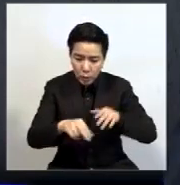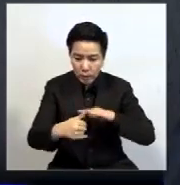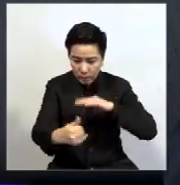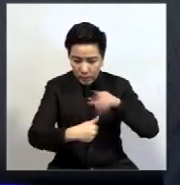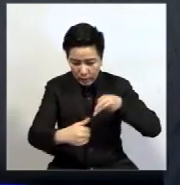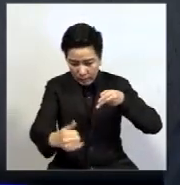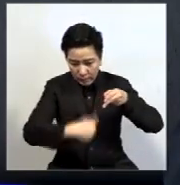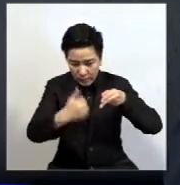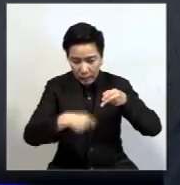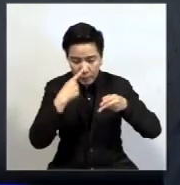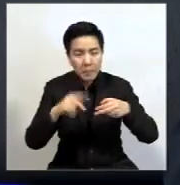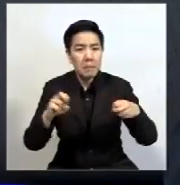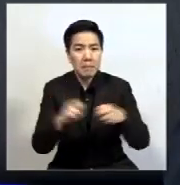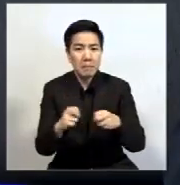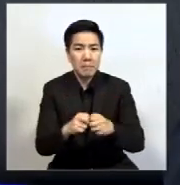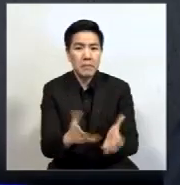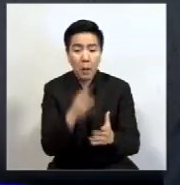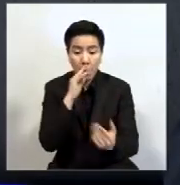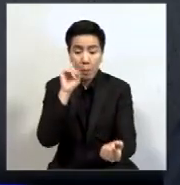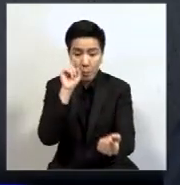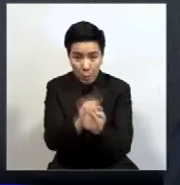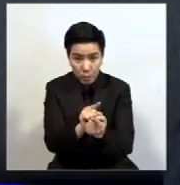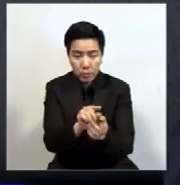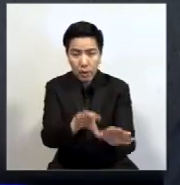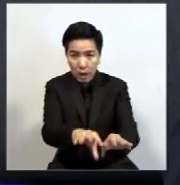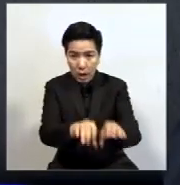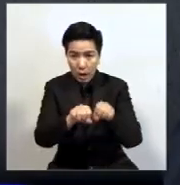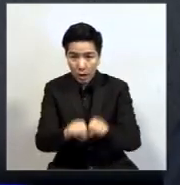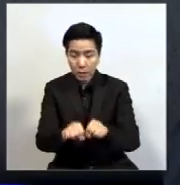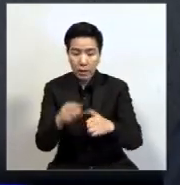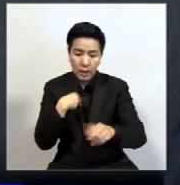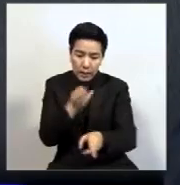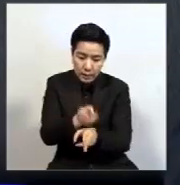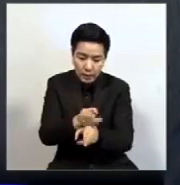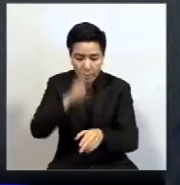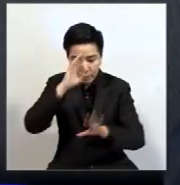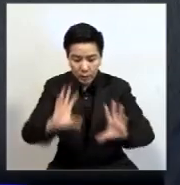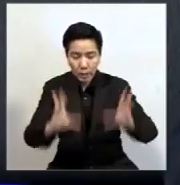ซึ่งถ้าเป็นงี้ปุ๊บมันก็ไม่มีปัญหาเมื่อเราเจอเราก็นำเข้าสู่การตรวจรักษานะครับ